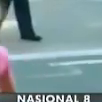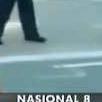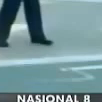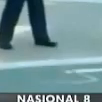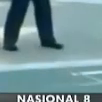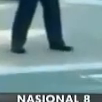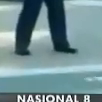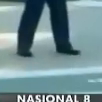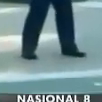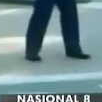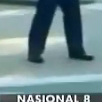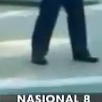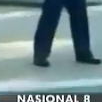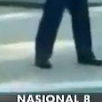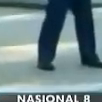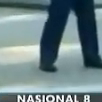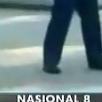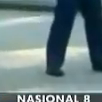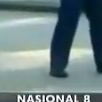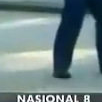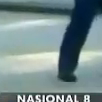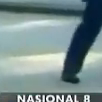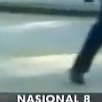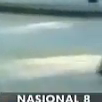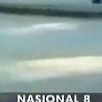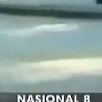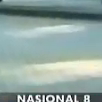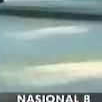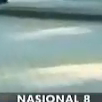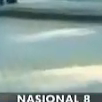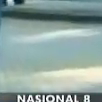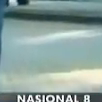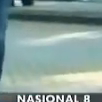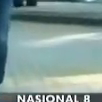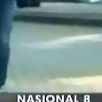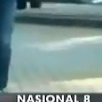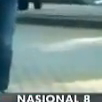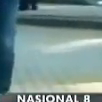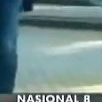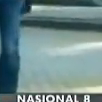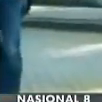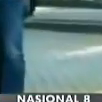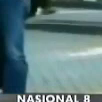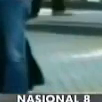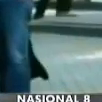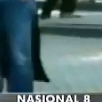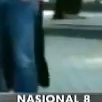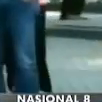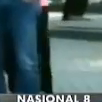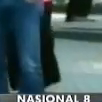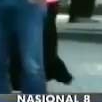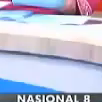di percerai ditembak jatuh di ruang udara Timor you crane pada 17 Juli tahun lalu